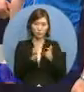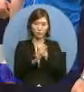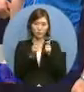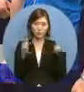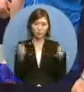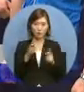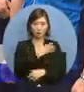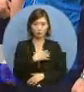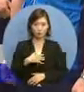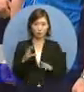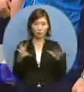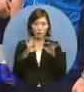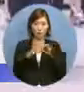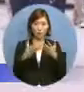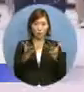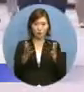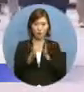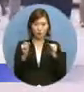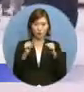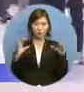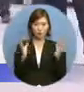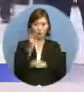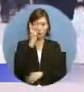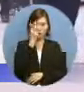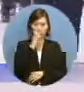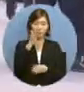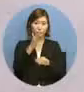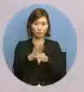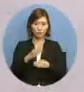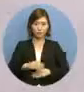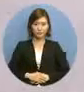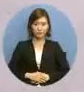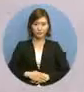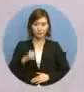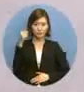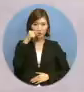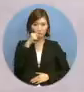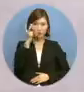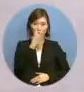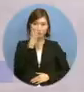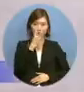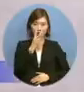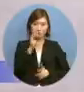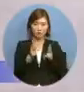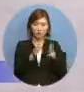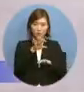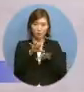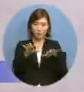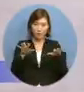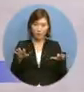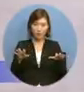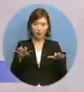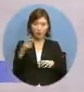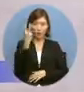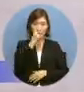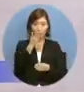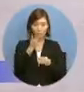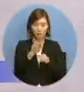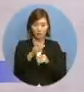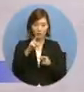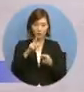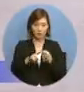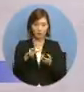구청을 비롯한 관계 기관이 합동점검 해나 쏟습니다 철저히 관리가 사업장 주관이 관리가 되고 있는지 또한